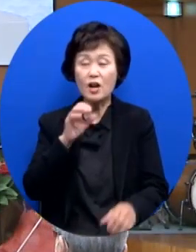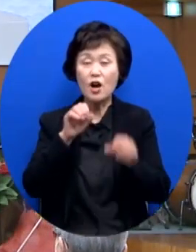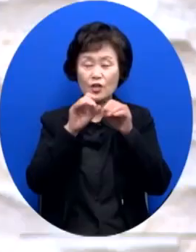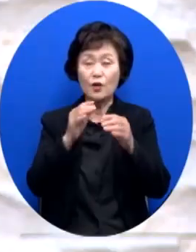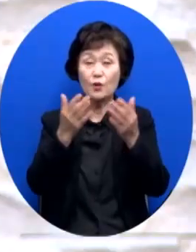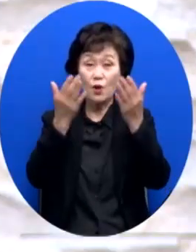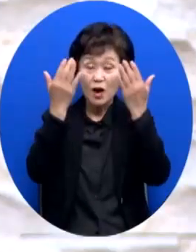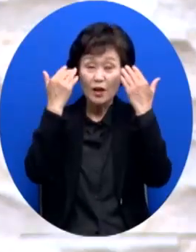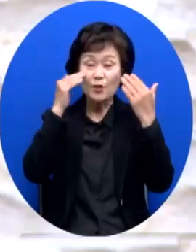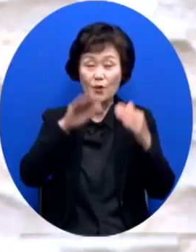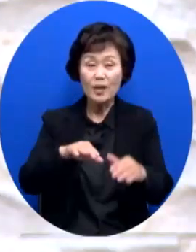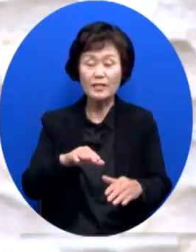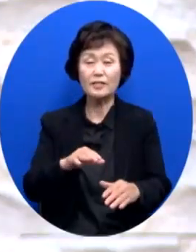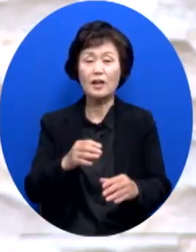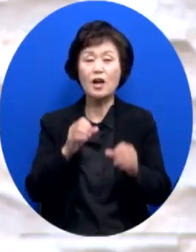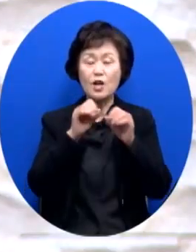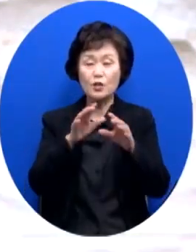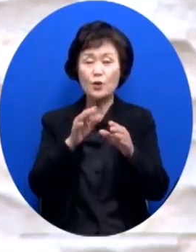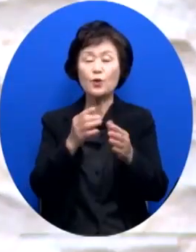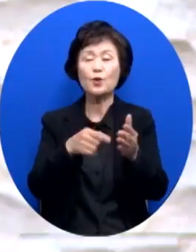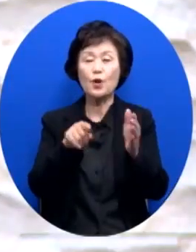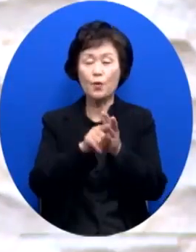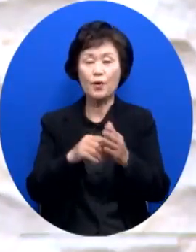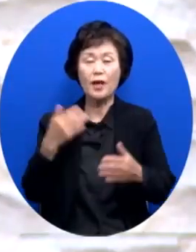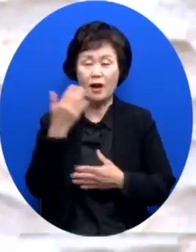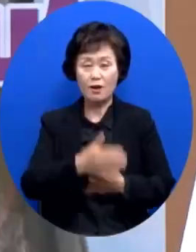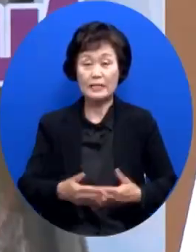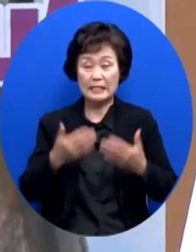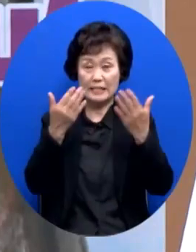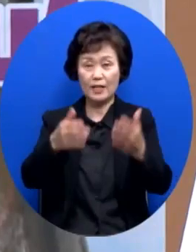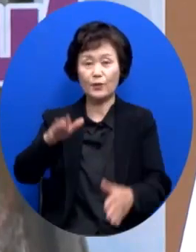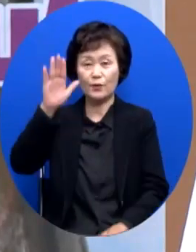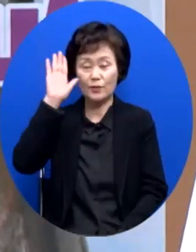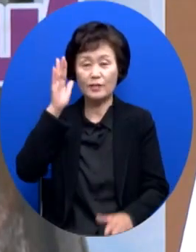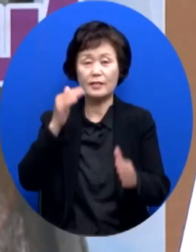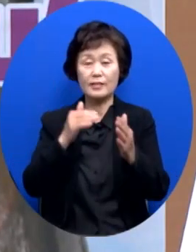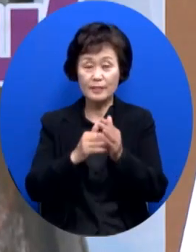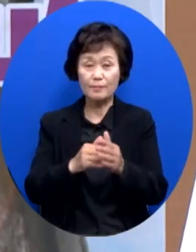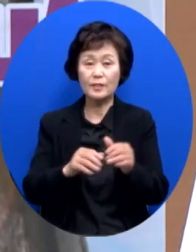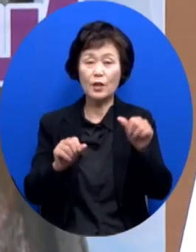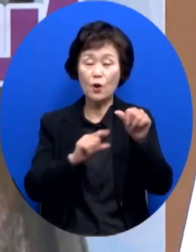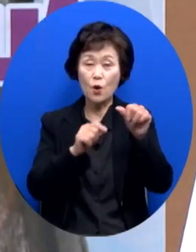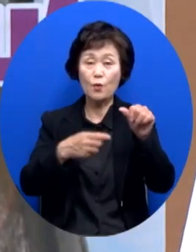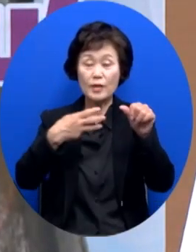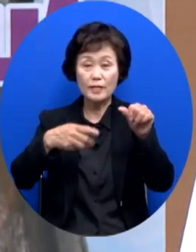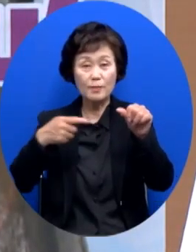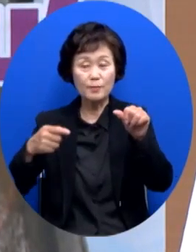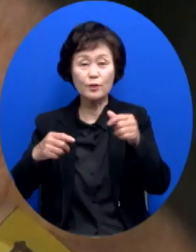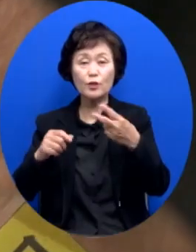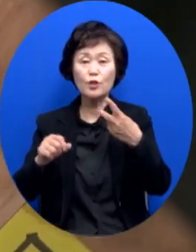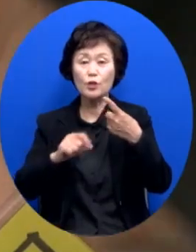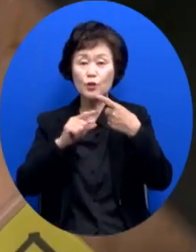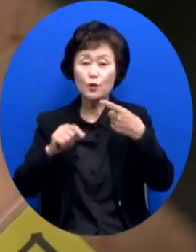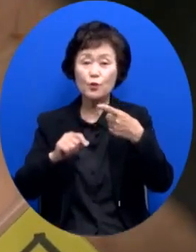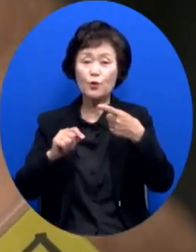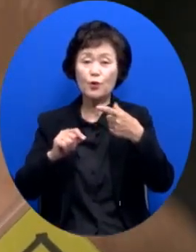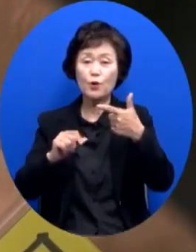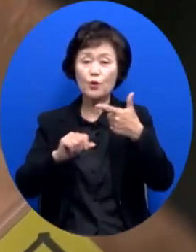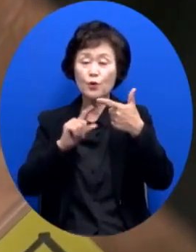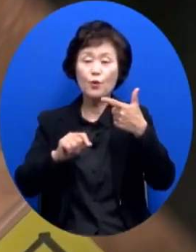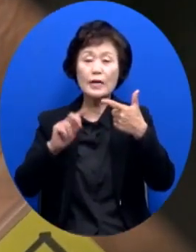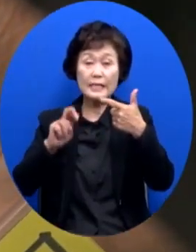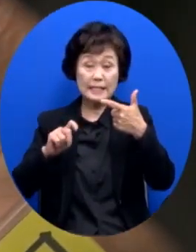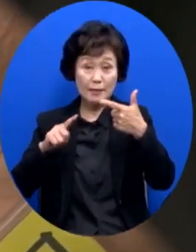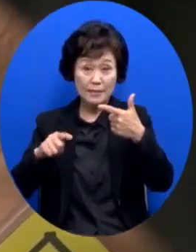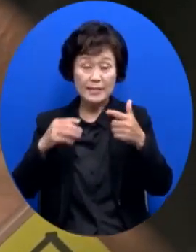선언했습니다. 대구 경북 시니어 선교회는 5월 3일부터 6월 21일까지 8주간에 걸쳐 제국이 대구